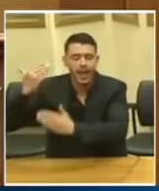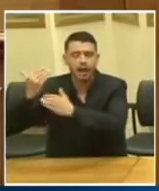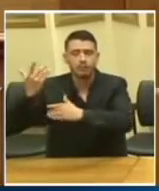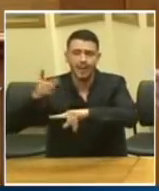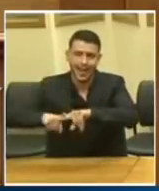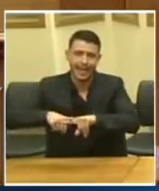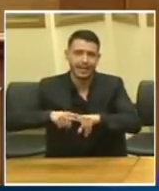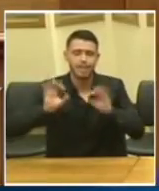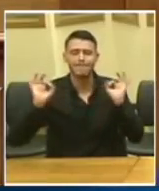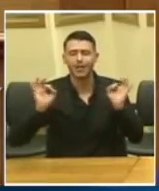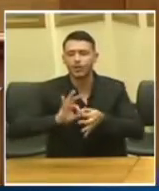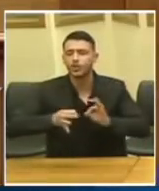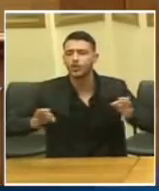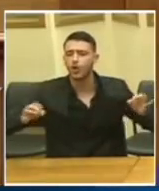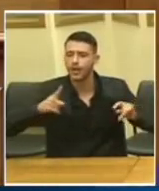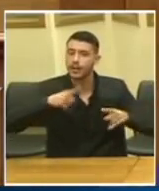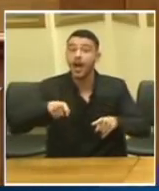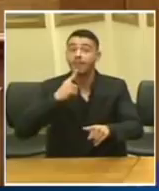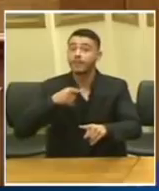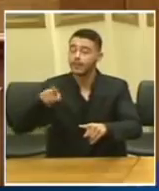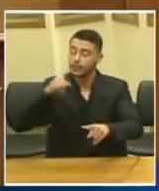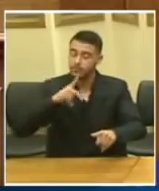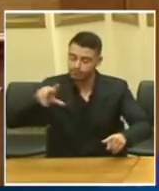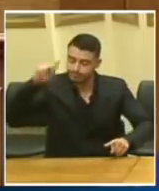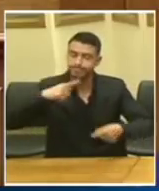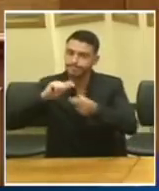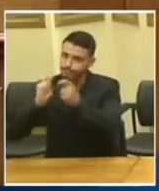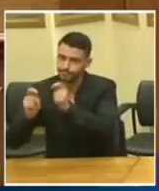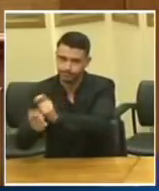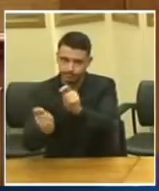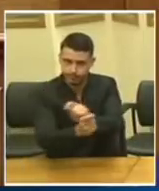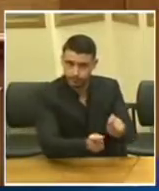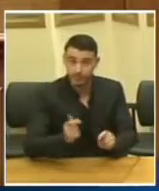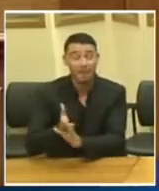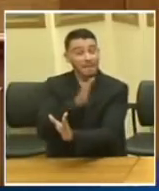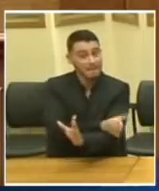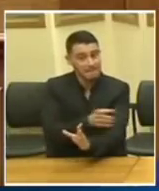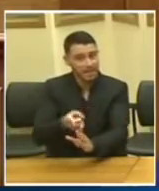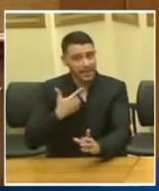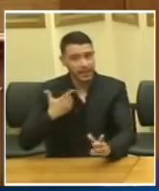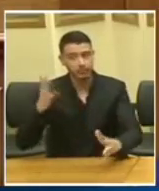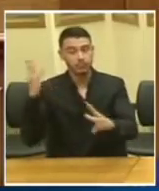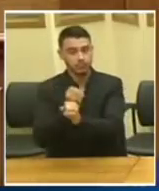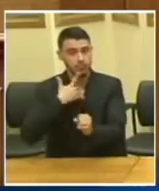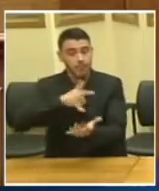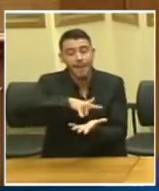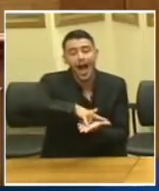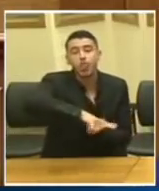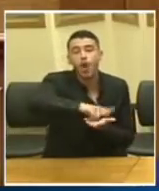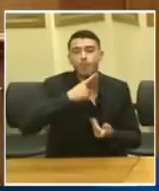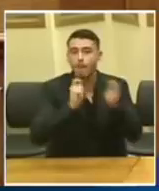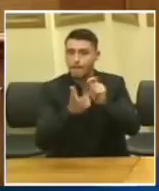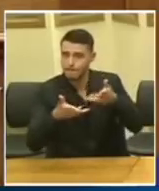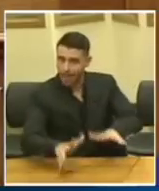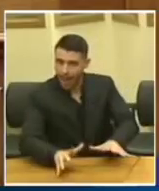Και ήδη πριν τη συμφωνία άλλαξαν το όνομα του αεροδρομίου τους, της εθνικής τους οδού, του σταδίου